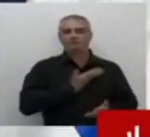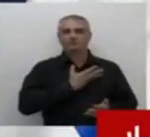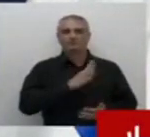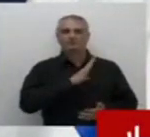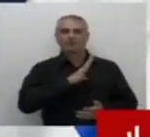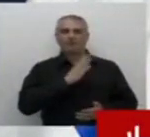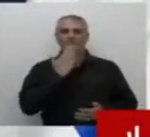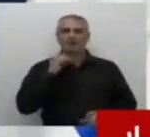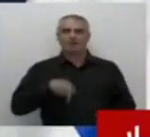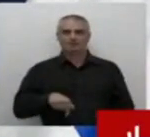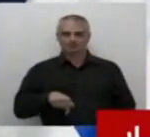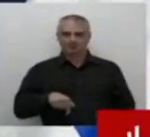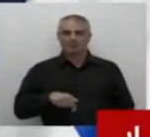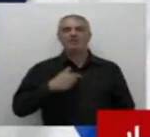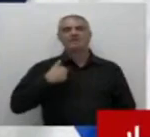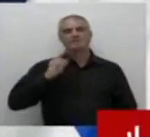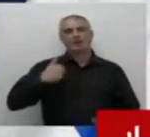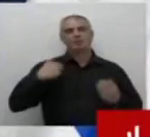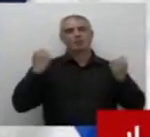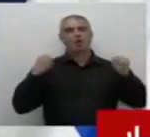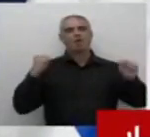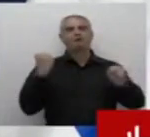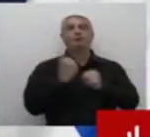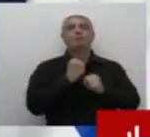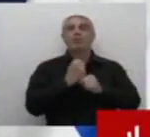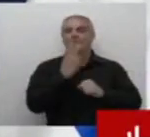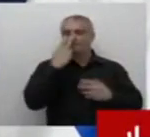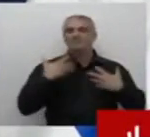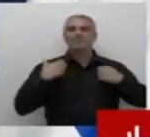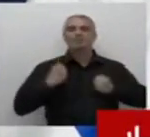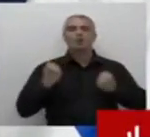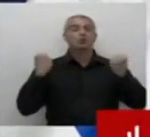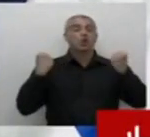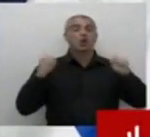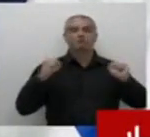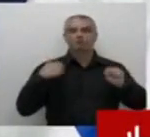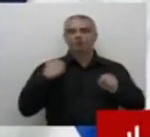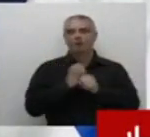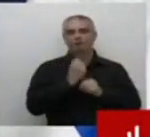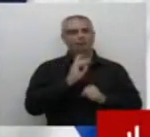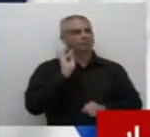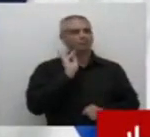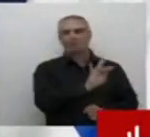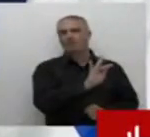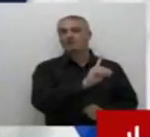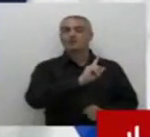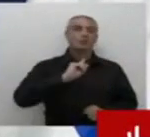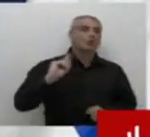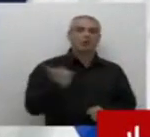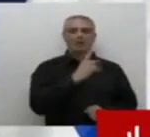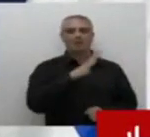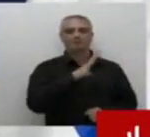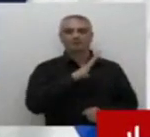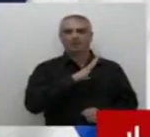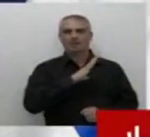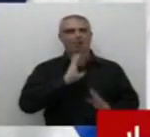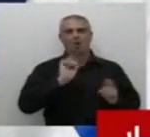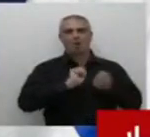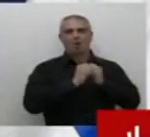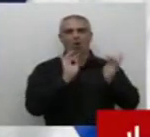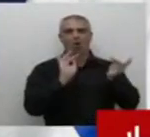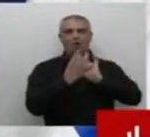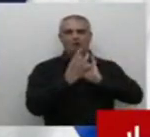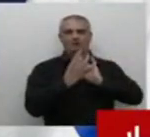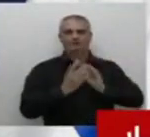له اي قدرات ولا يشكل اي تهديد لاسرائيل وتكون لدينا القدره الكامله على